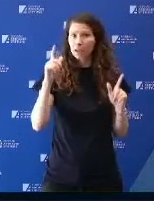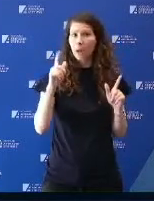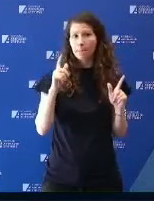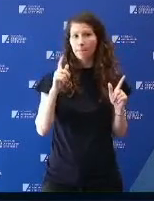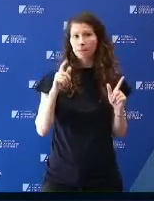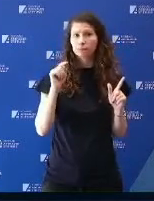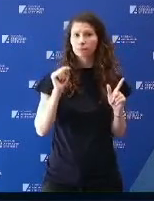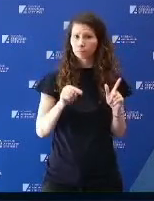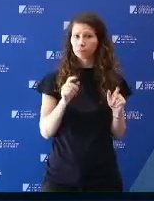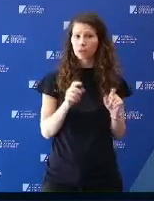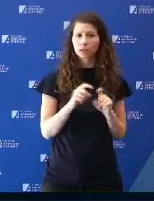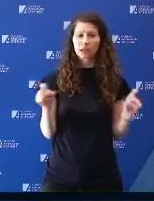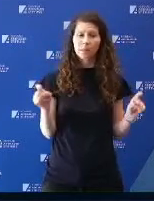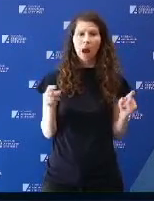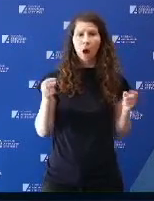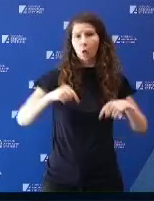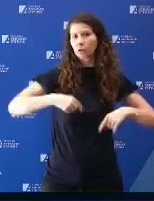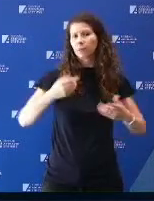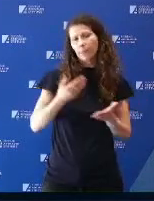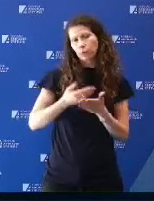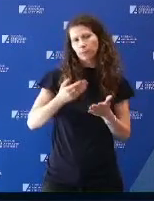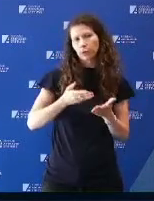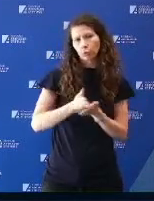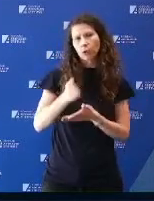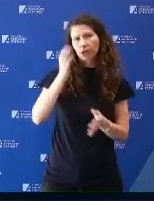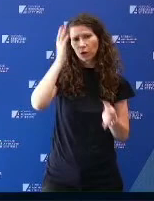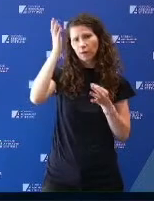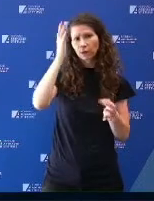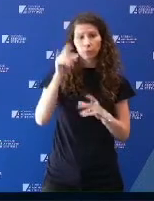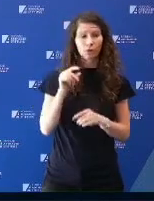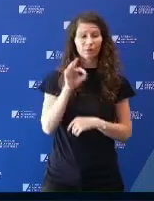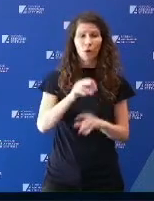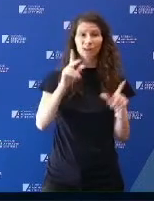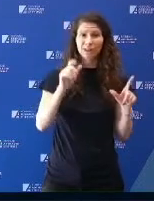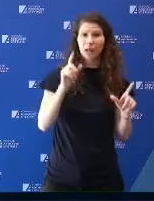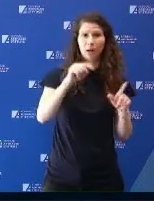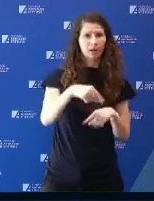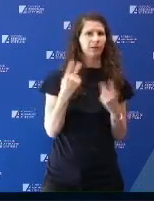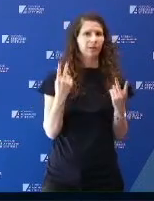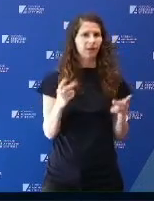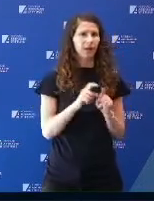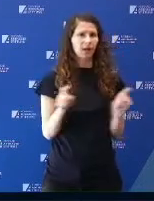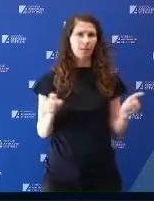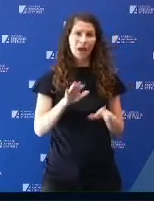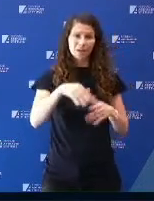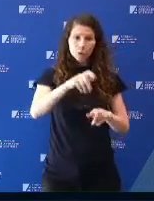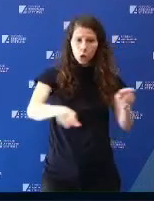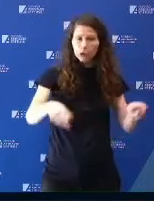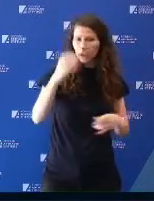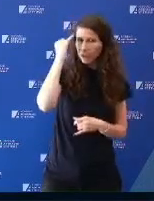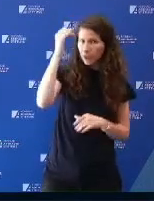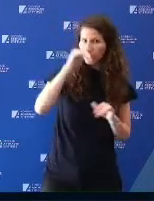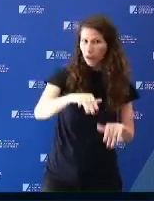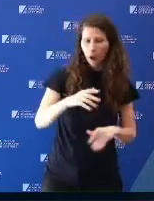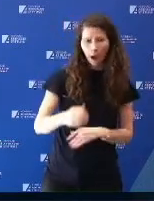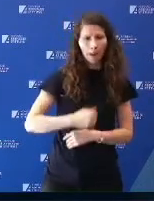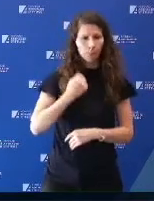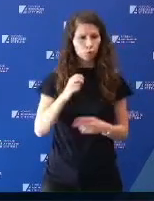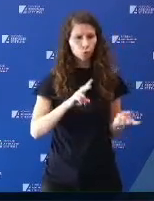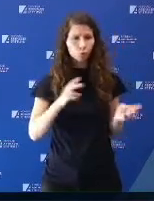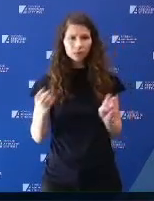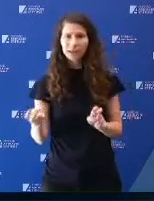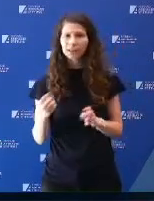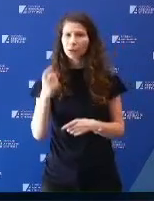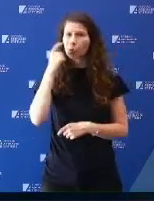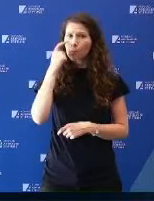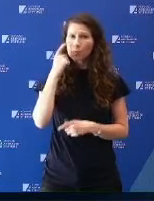über das Thema Innovation sprechen, dann ist das ja sozusagen ein entscheidender Punkt. Gibt es Leute, die eine Idee haben, die sich auch trauen, die umzusetzen und